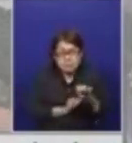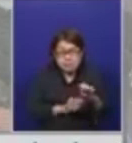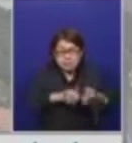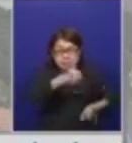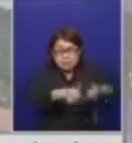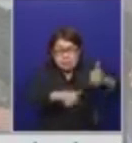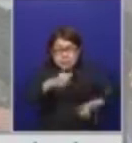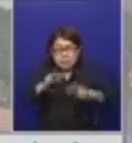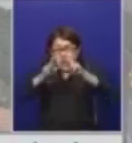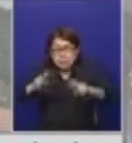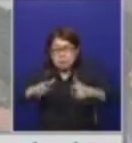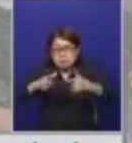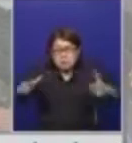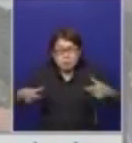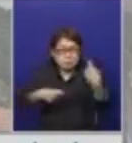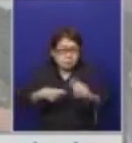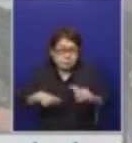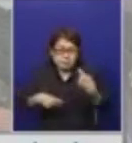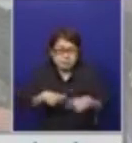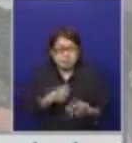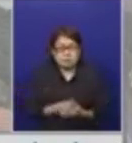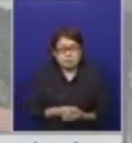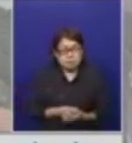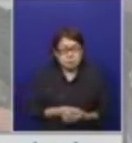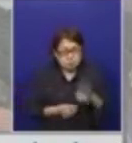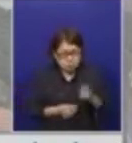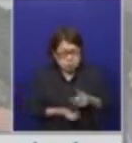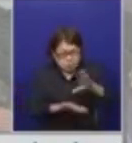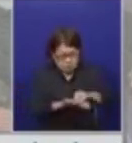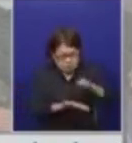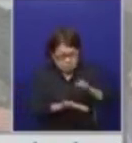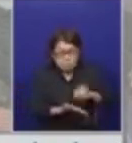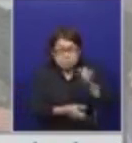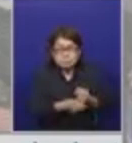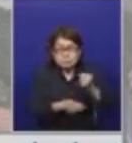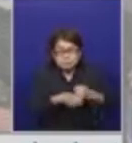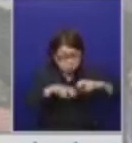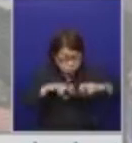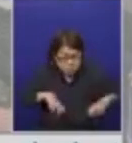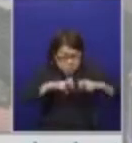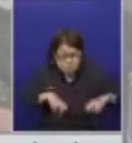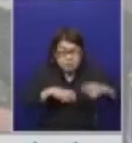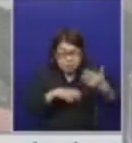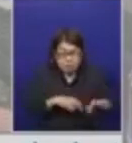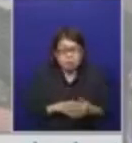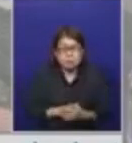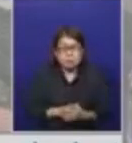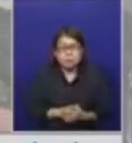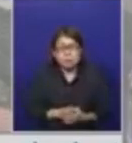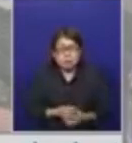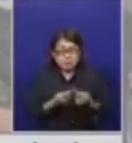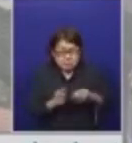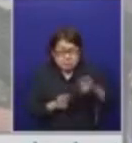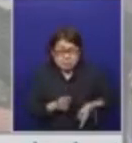กับธุรกิจขนาดใหญ่ได้นะครับตรงนี้เขามีการวิจัยมีการวิเคราะห์มาซึ่งธรรมช